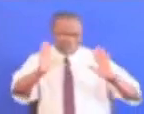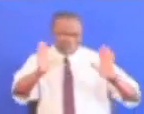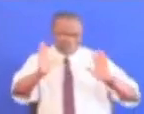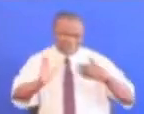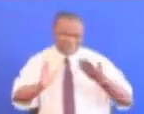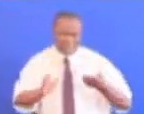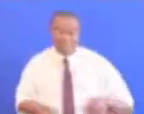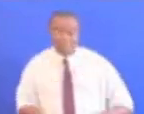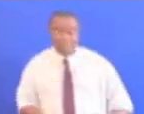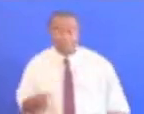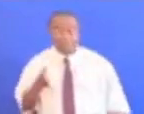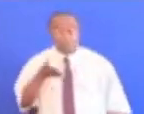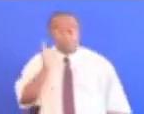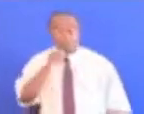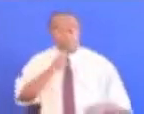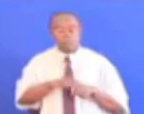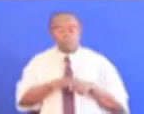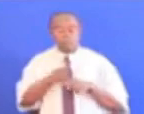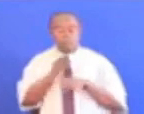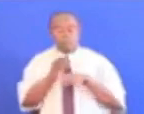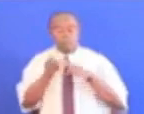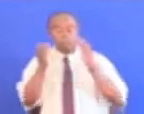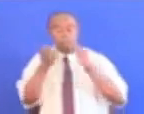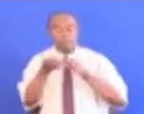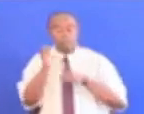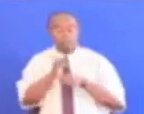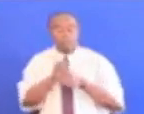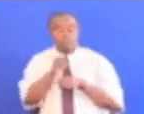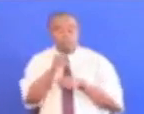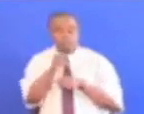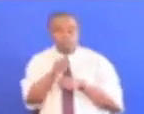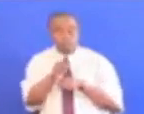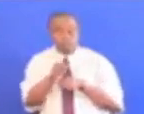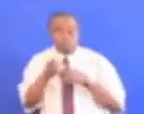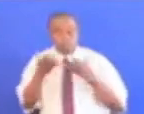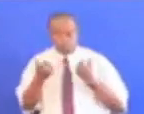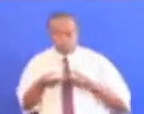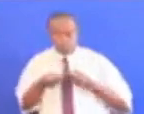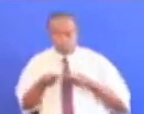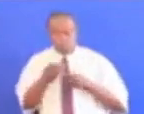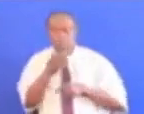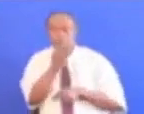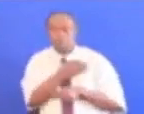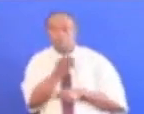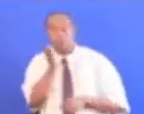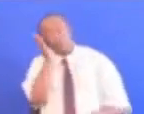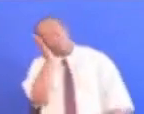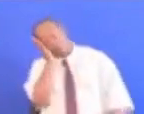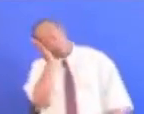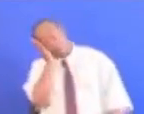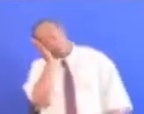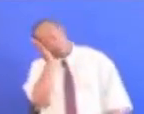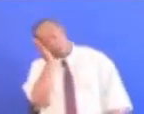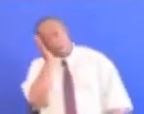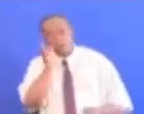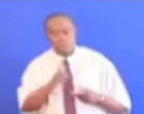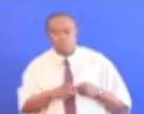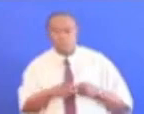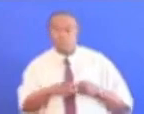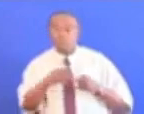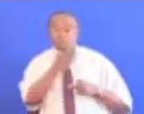tukufu. Serikali wakati inajenga miundombinu hii, vile vile tunatoa huduma za mabweni pamoja na zile huduma za